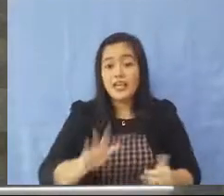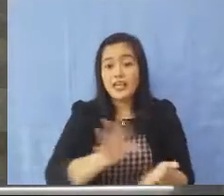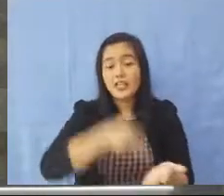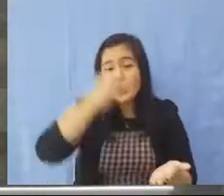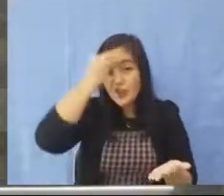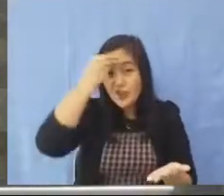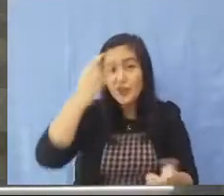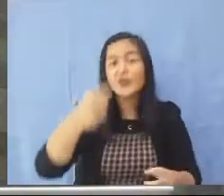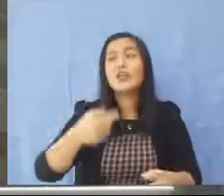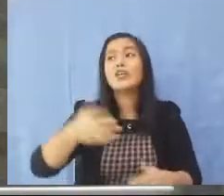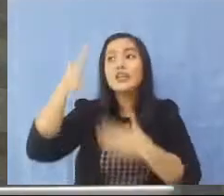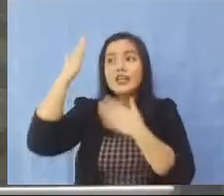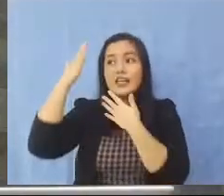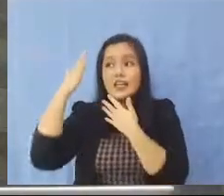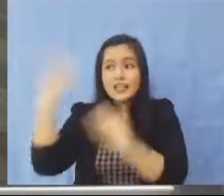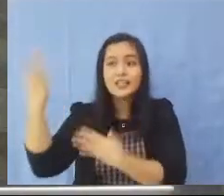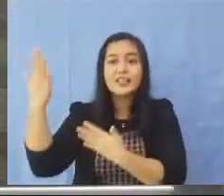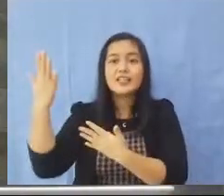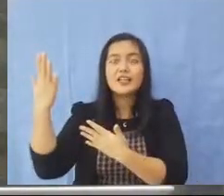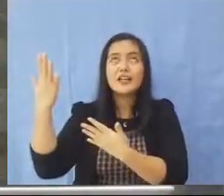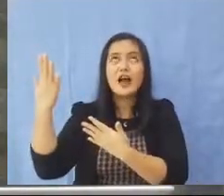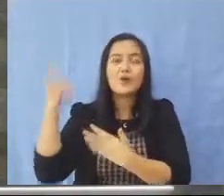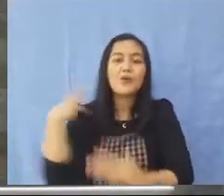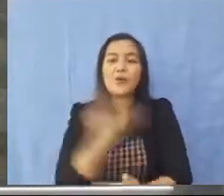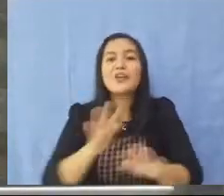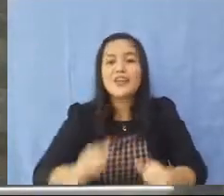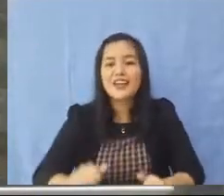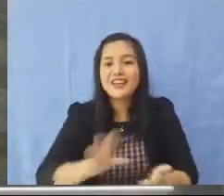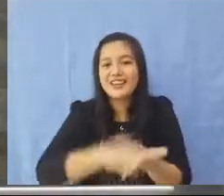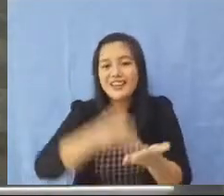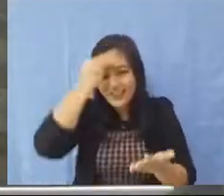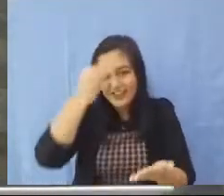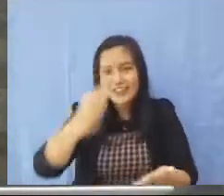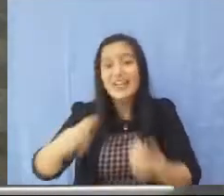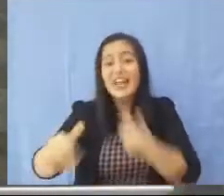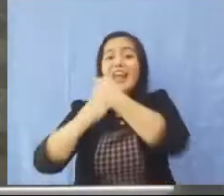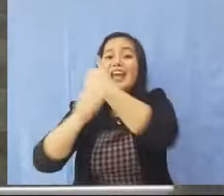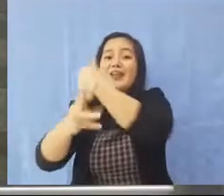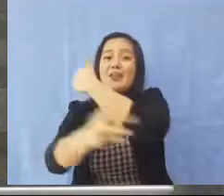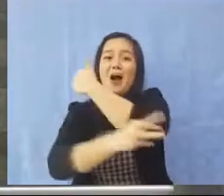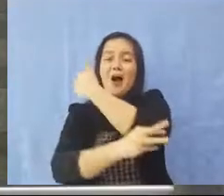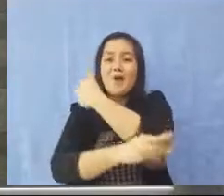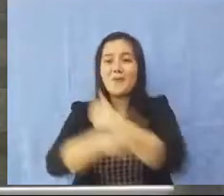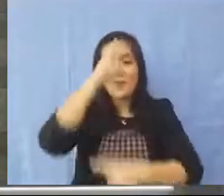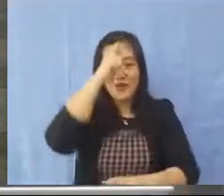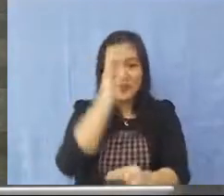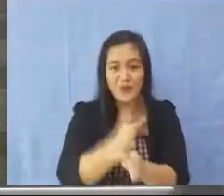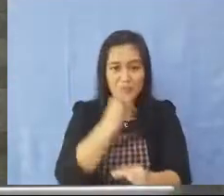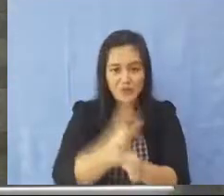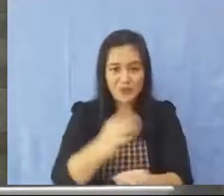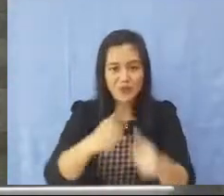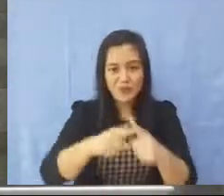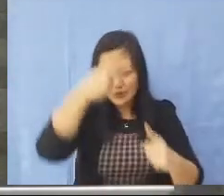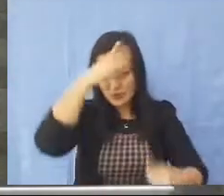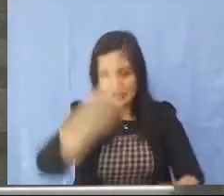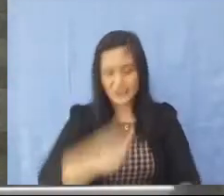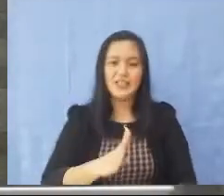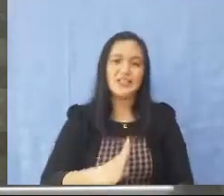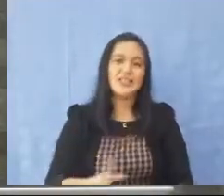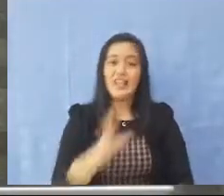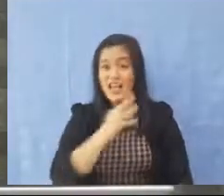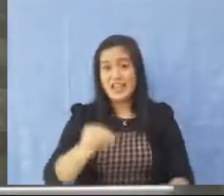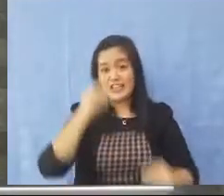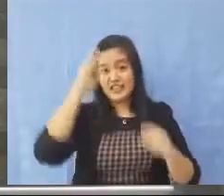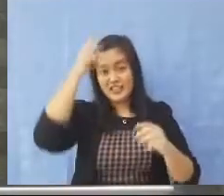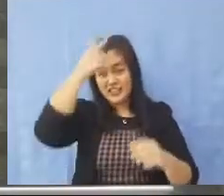sa tamang tao, hindi kay Hagar, kay Sarah, binigyan sila ng anak, si Isaac. Binigay sa kanila si Isaac,